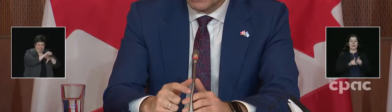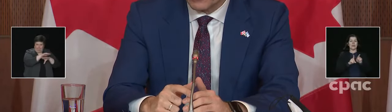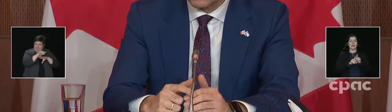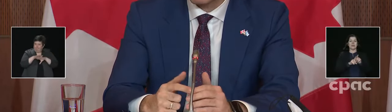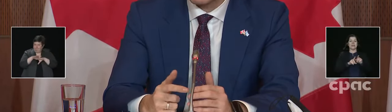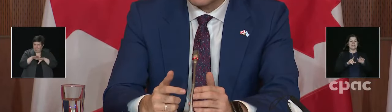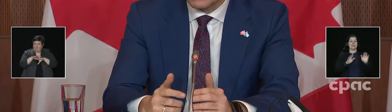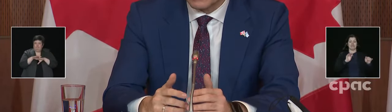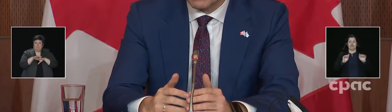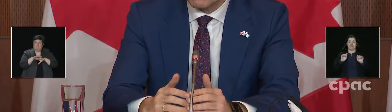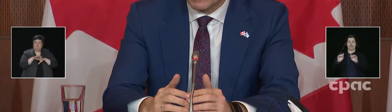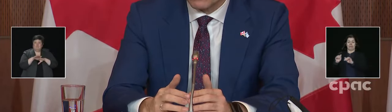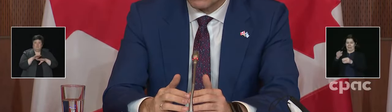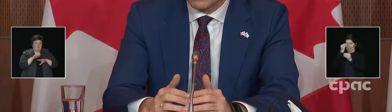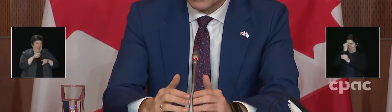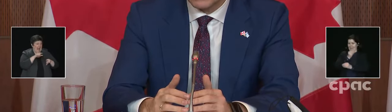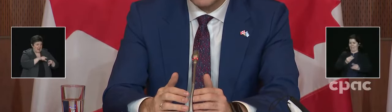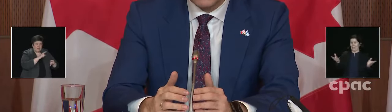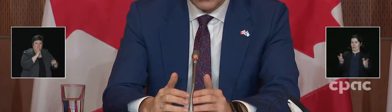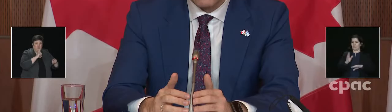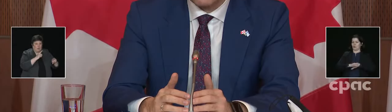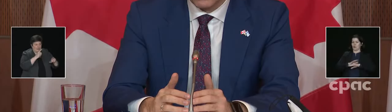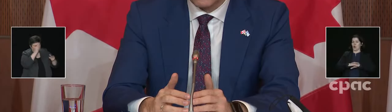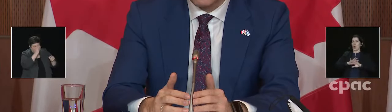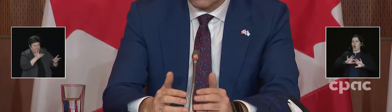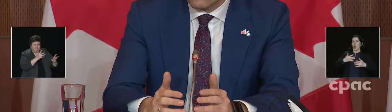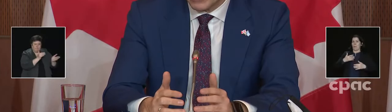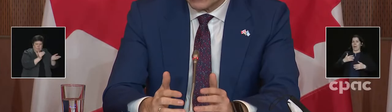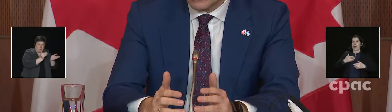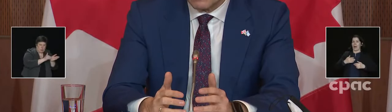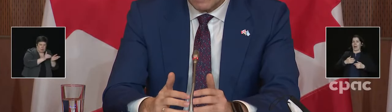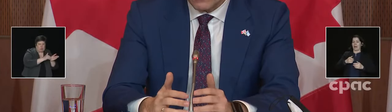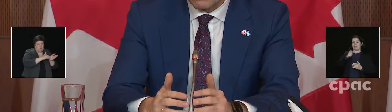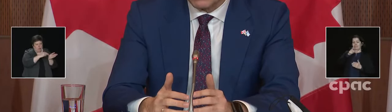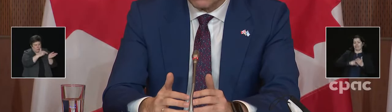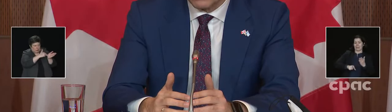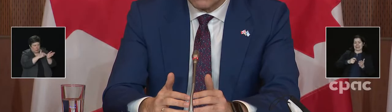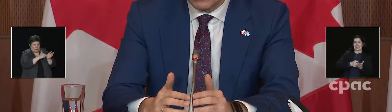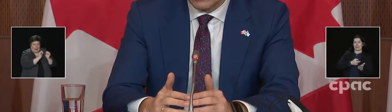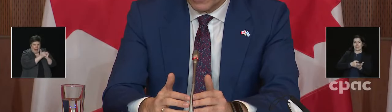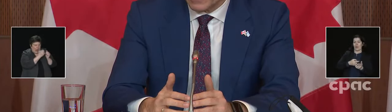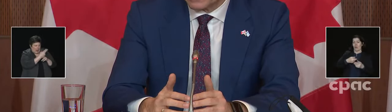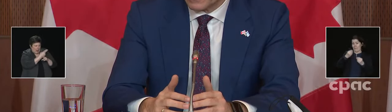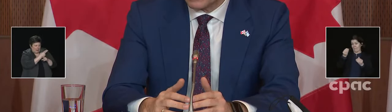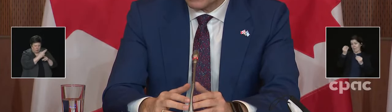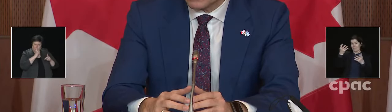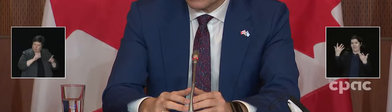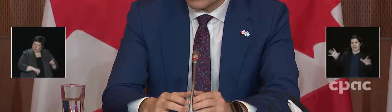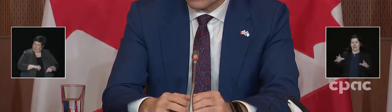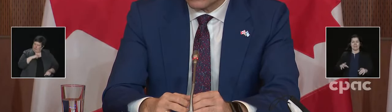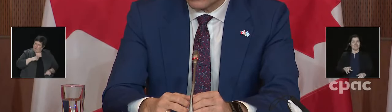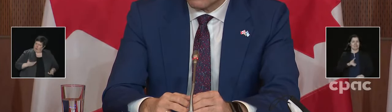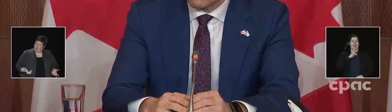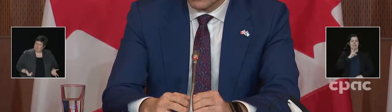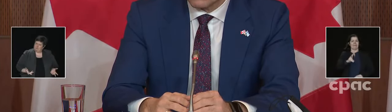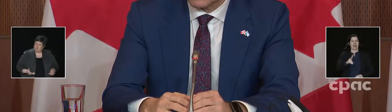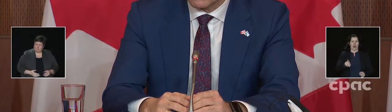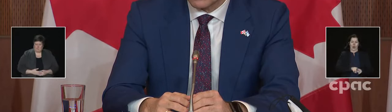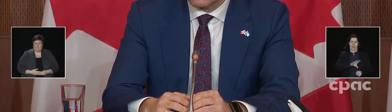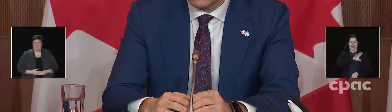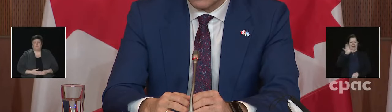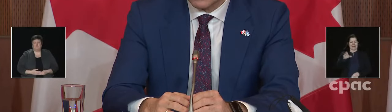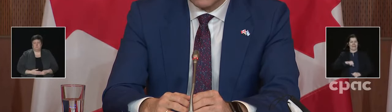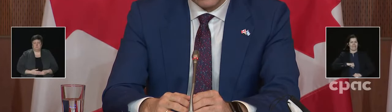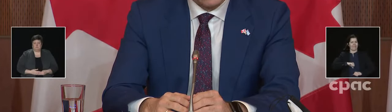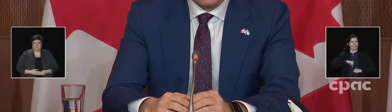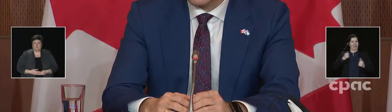l'échelle du pays de comment ces traitements peuvent être utilisés. C'est une fierté, je pense, qu'on peut avoir comme Canadien de pouvoir